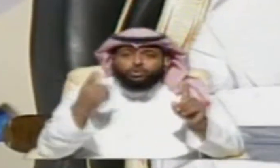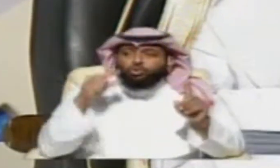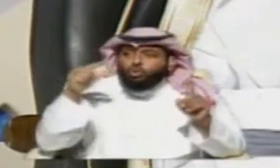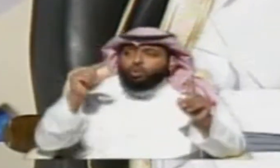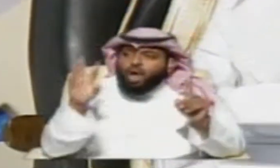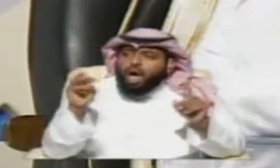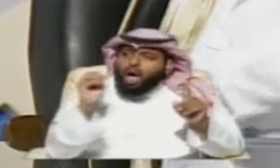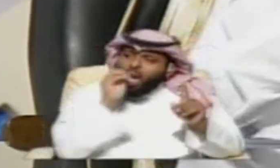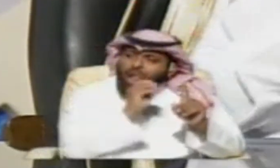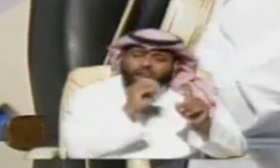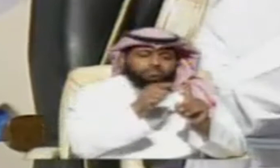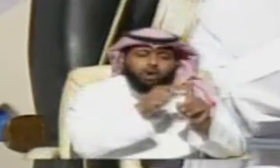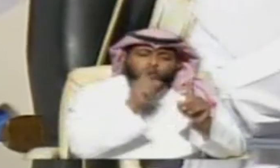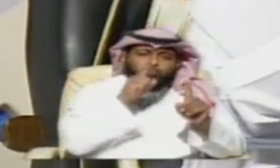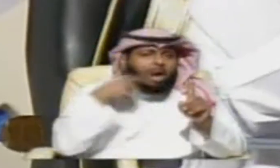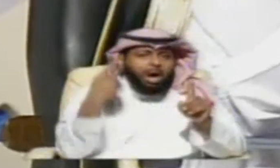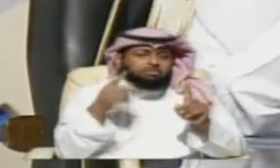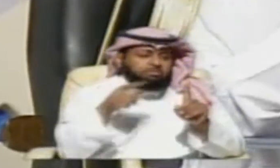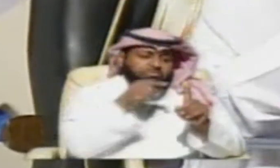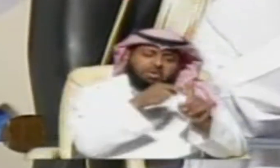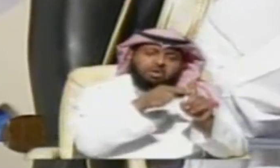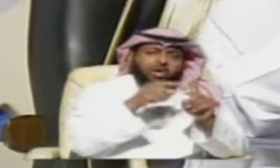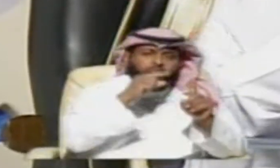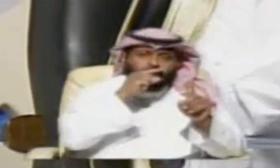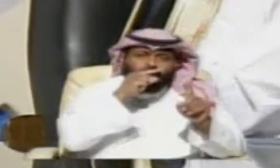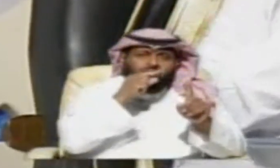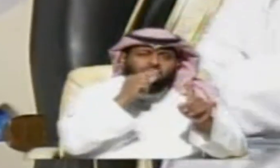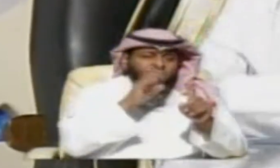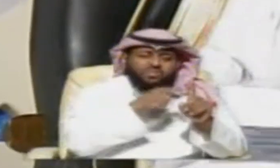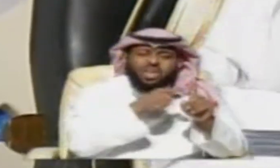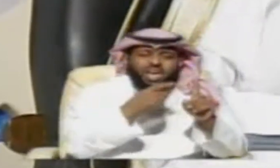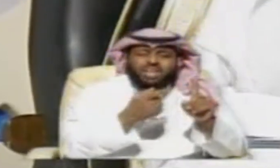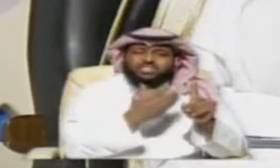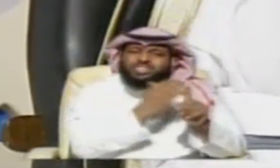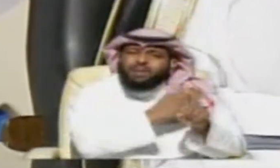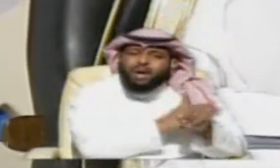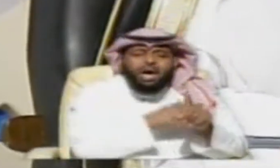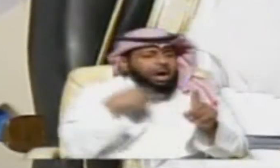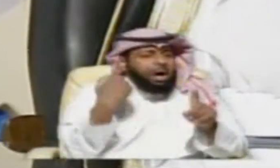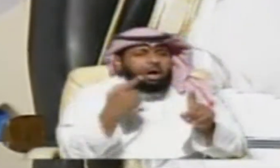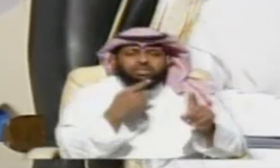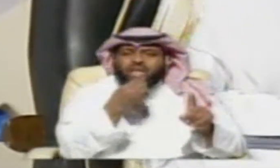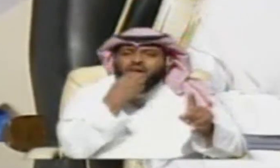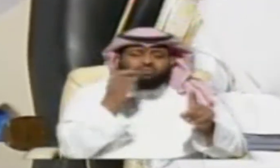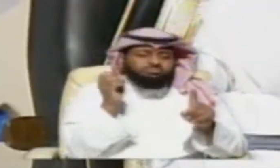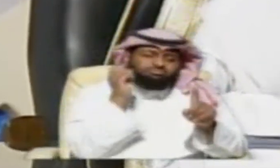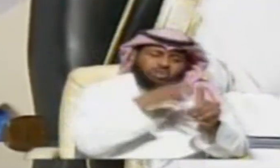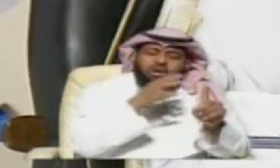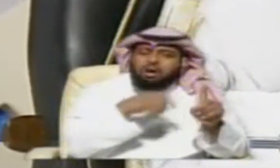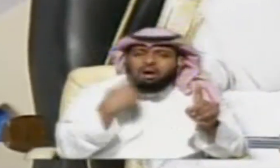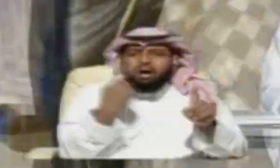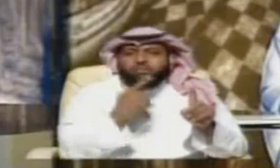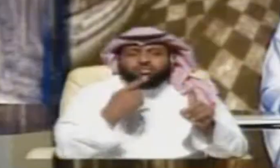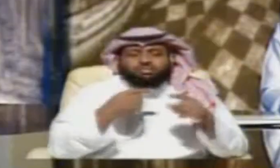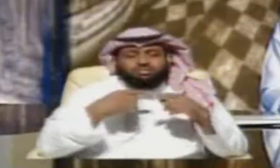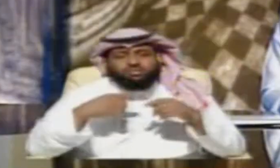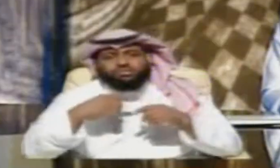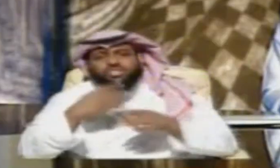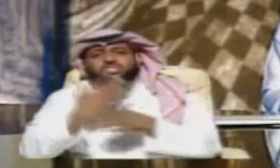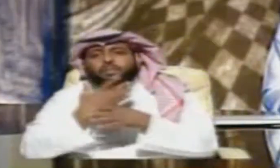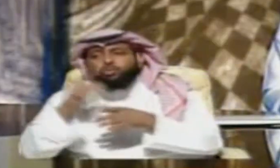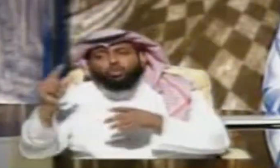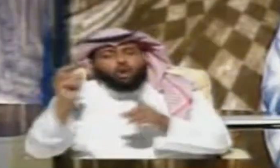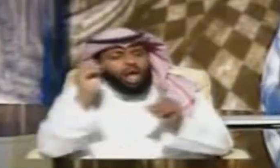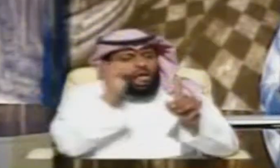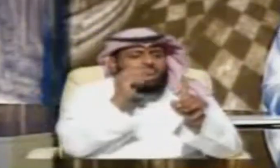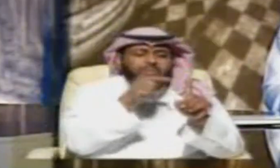طبية والطبيب قرر أنهم بحاجة لذلك الدواء فلا حرج في أخذهم واستعمالهم لذلك الدواء. بارك الله فيكم. الأخت نور تقول